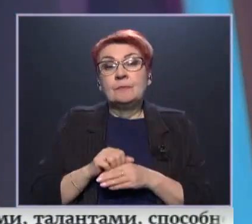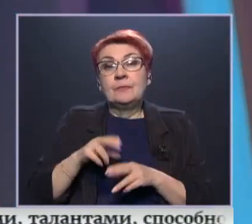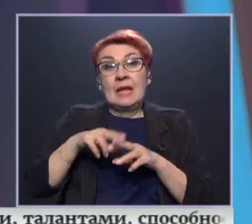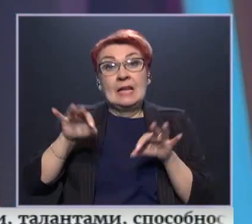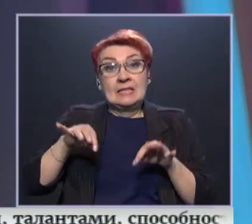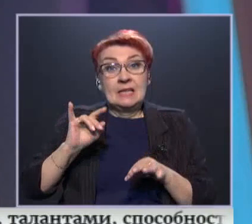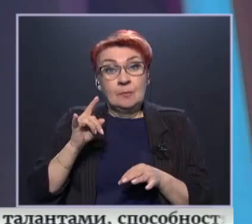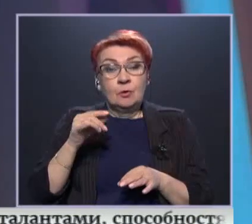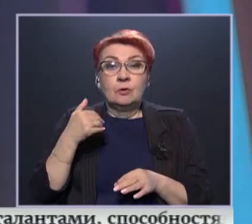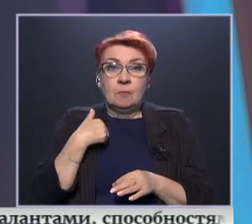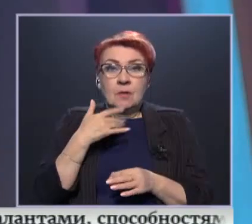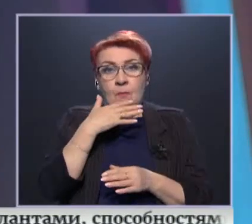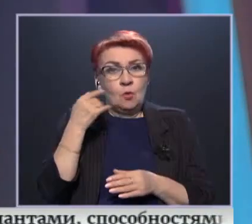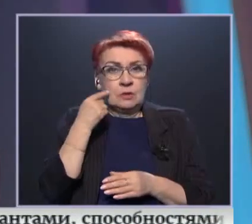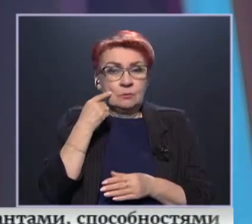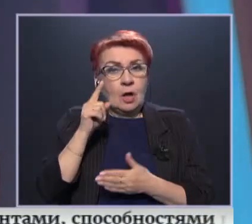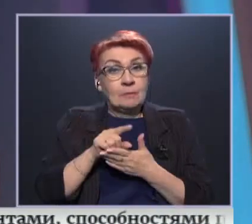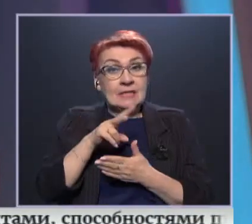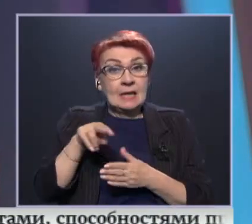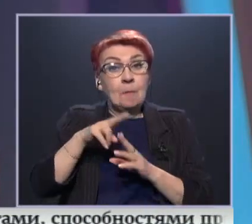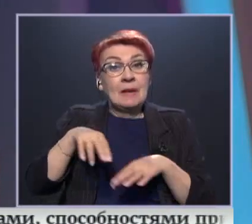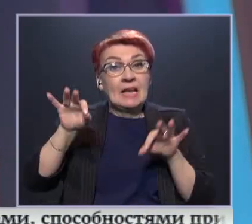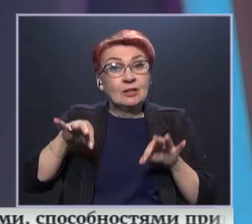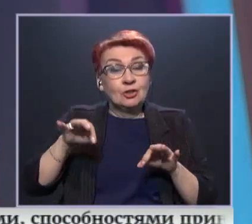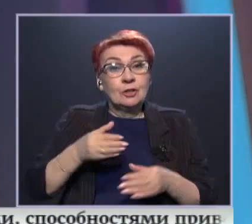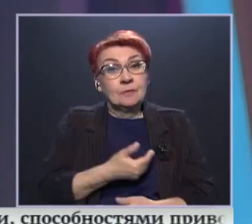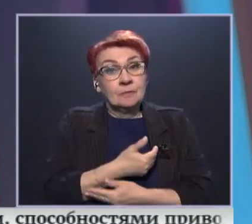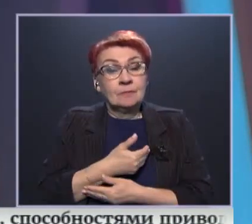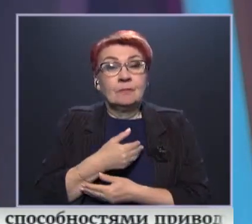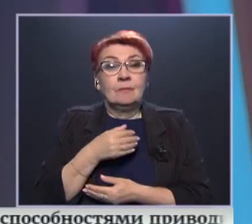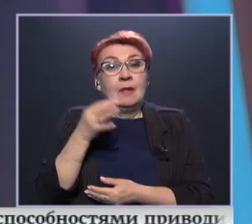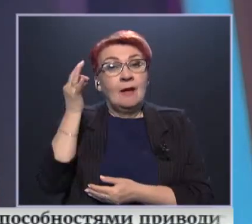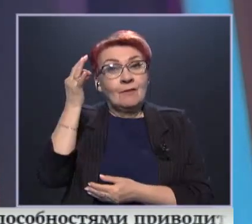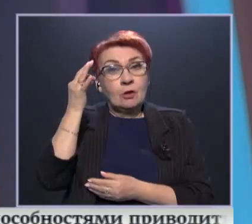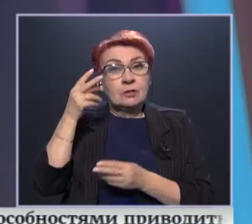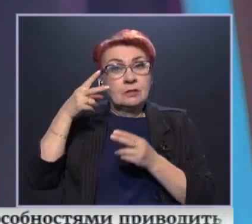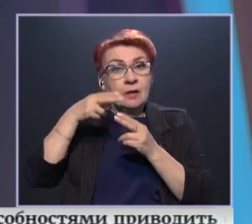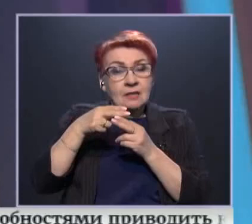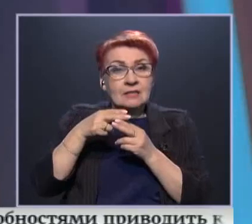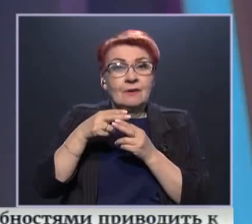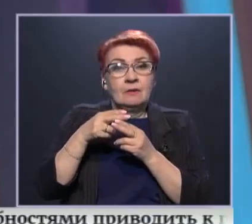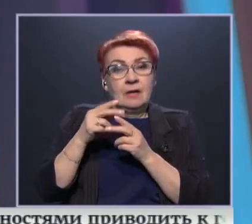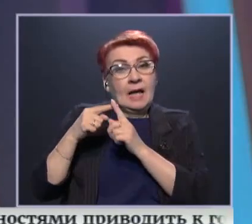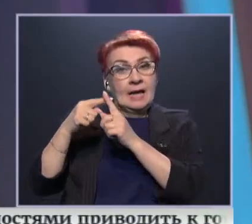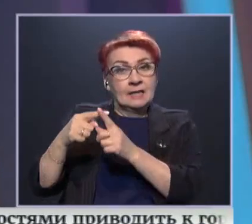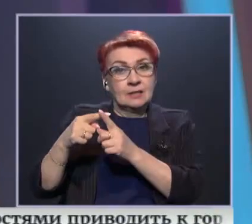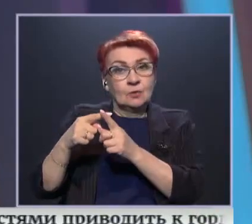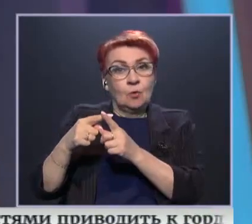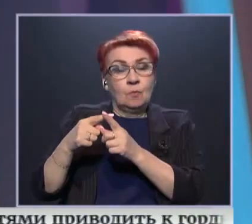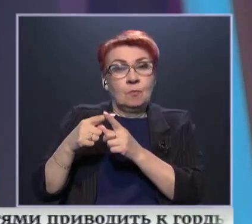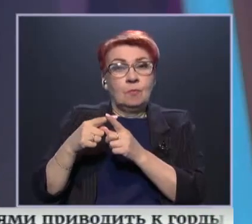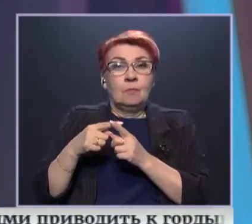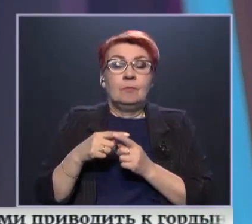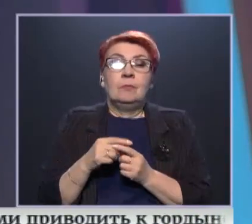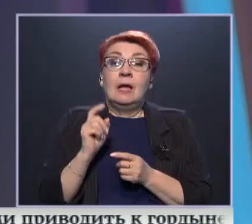смущают. Поясните, пожалуйста, обязательно ли при крещении младенца волосики отрезают крестообразно? Наш батюшка отрезал 1 раз с макушки.